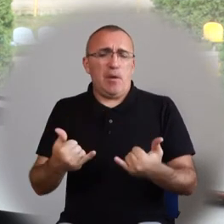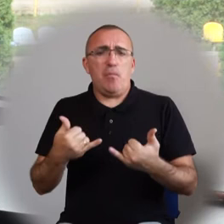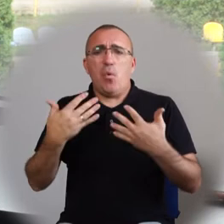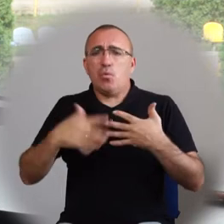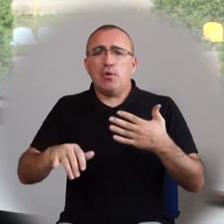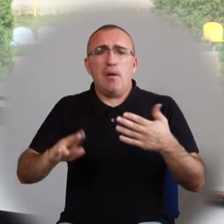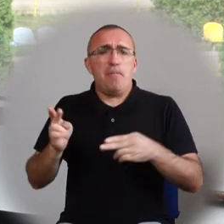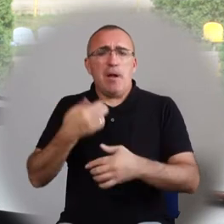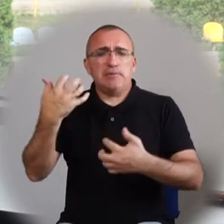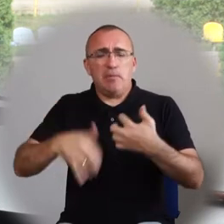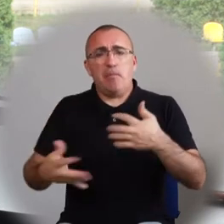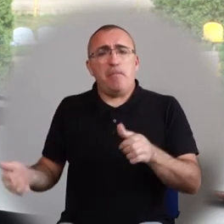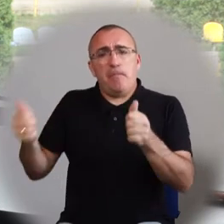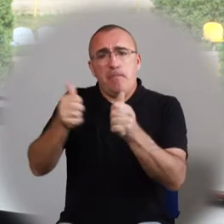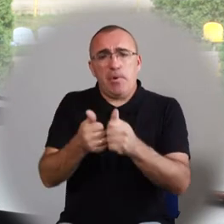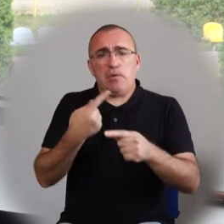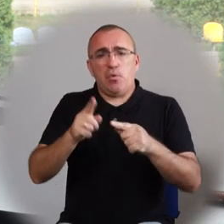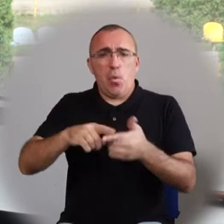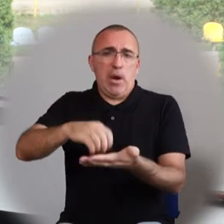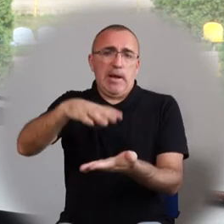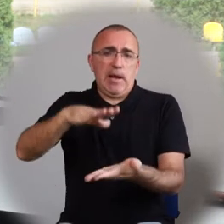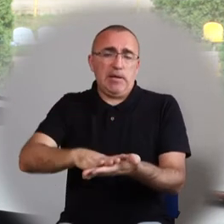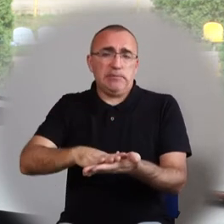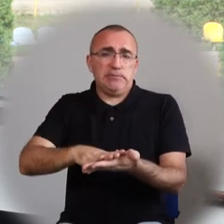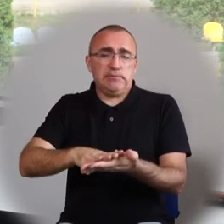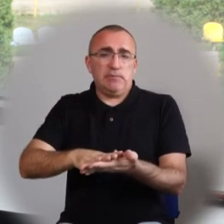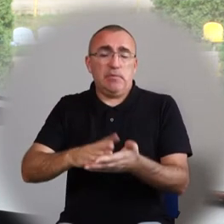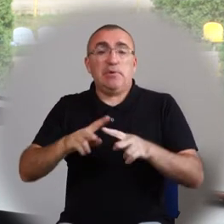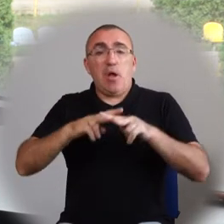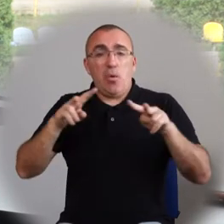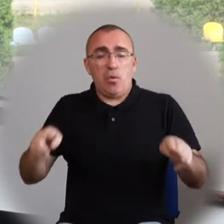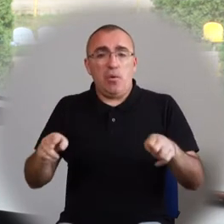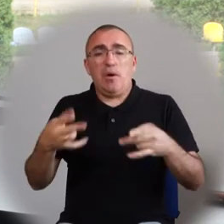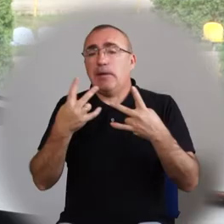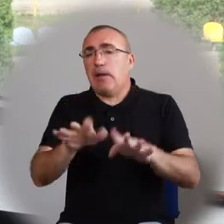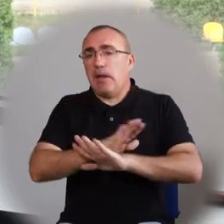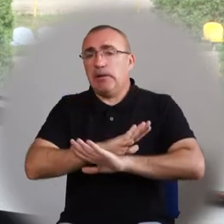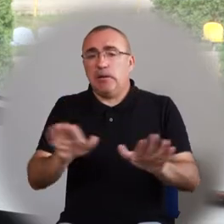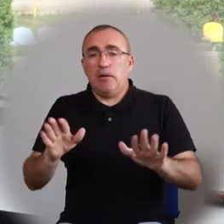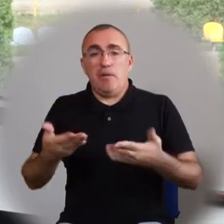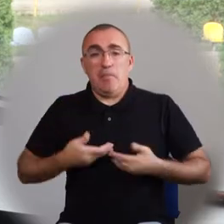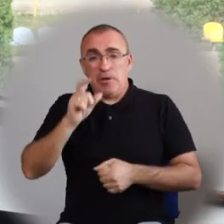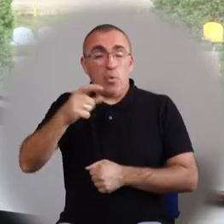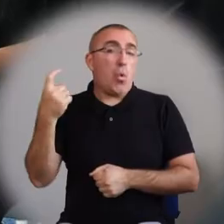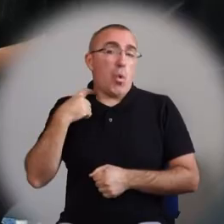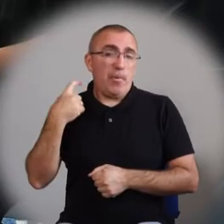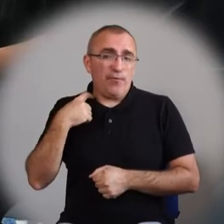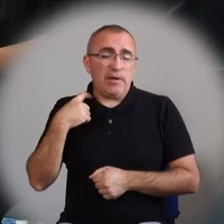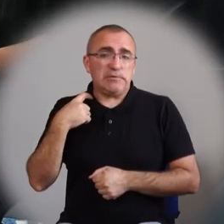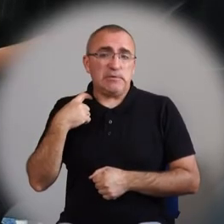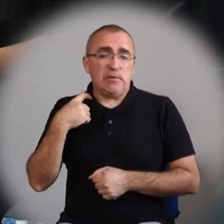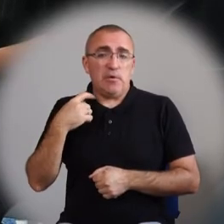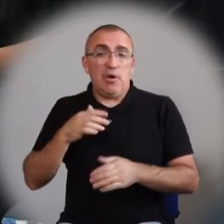виключно тепер уже безпосередньо приєднанням до такого от реєстру. Також не треба